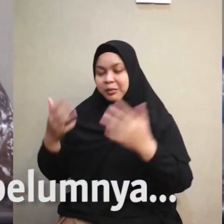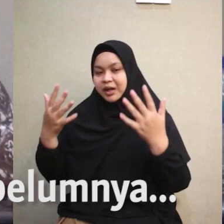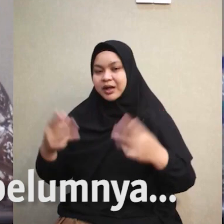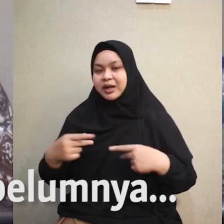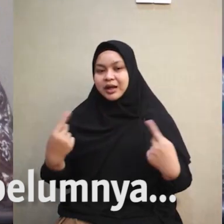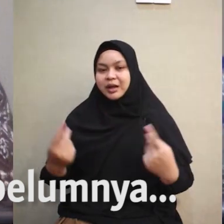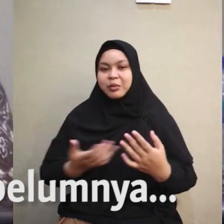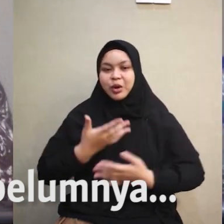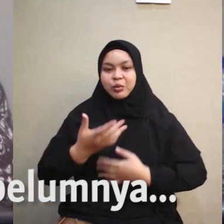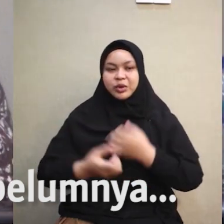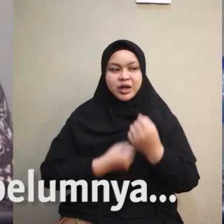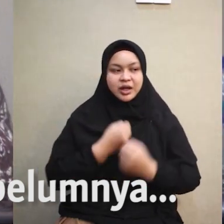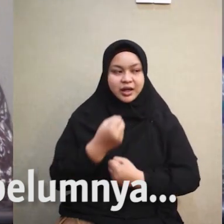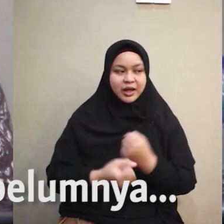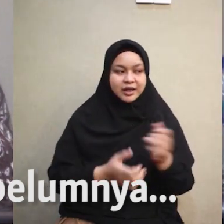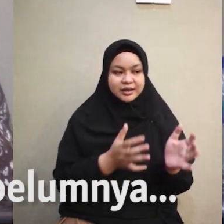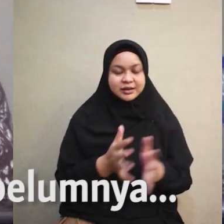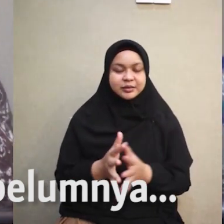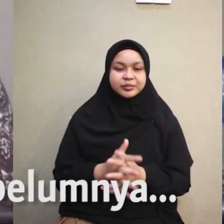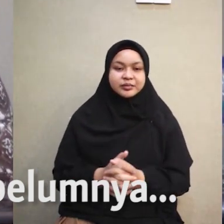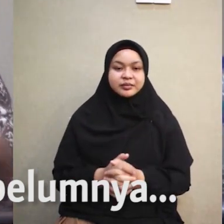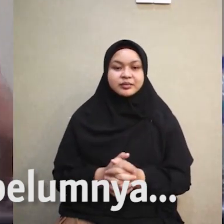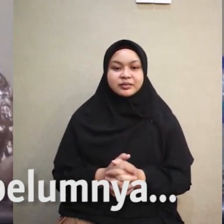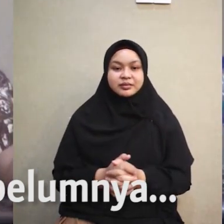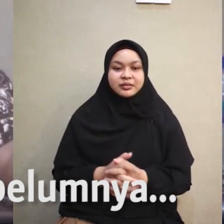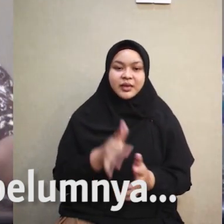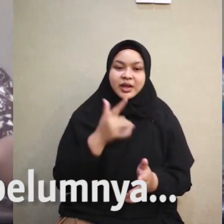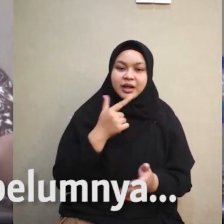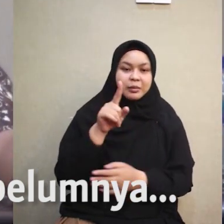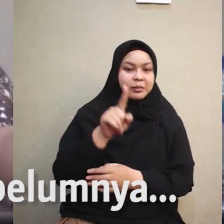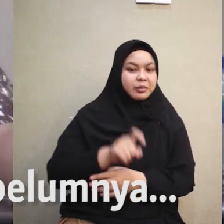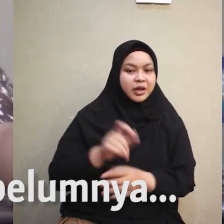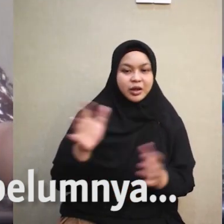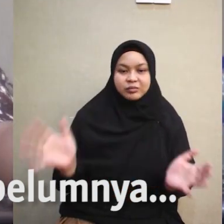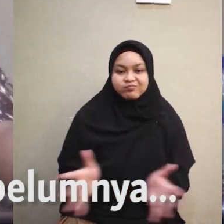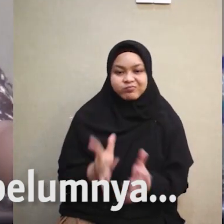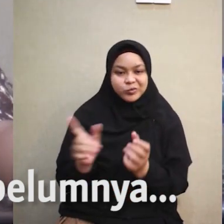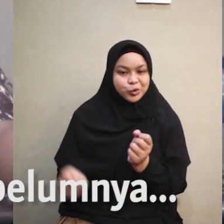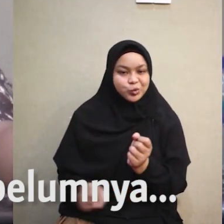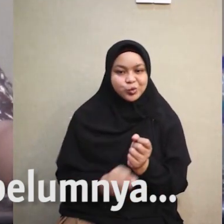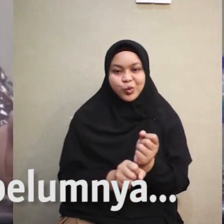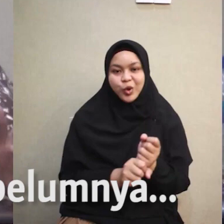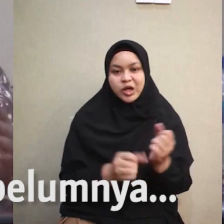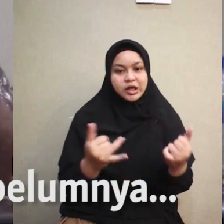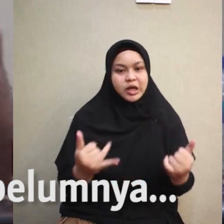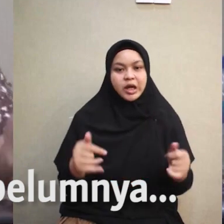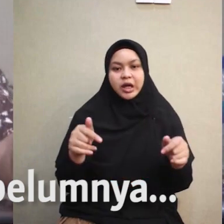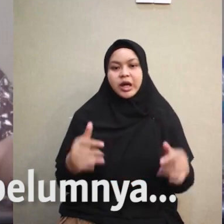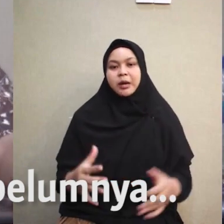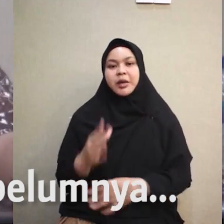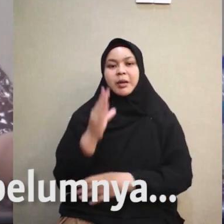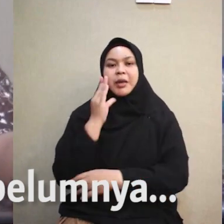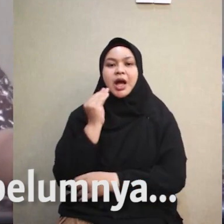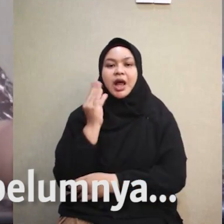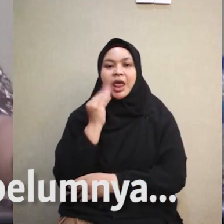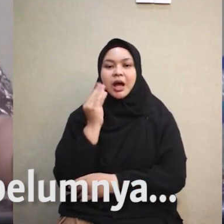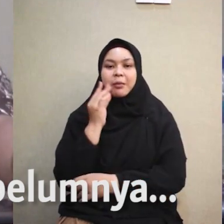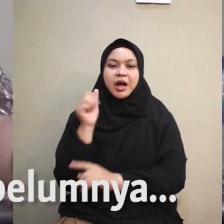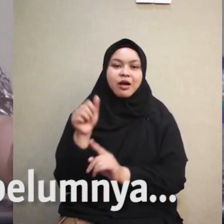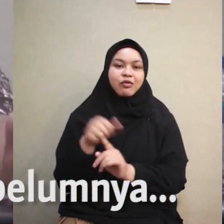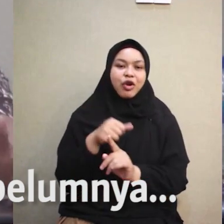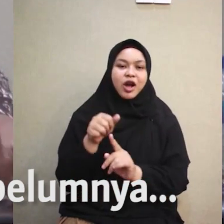makanya itu apa sangat perlu disupport saat ini adalah pengalaman-pengalaman